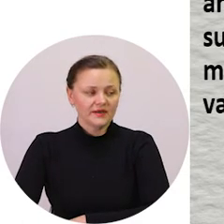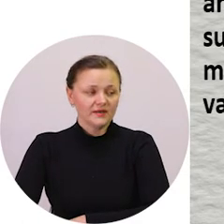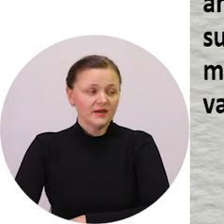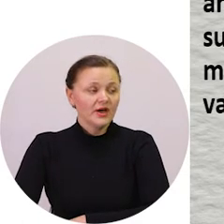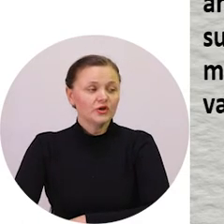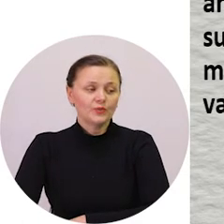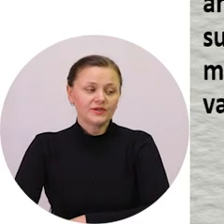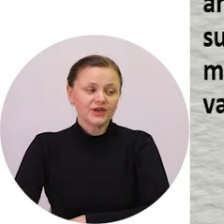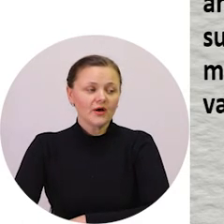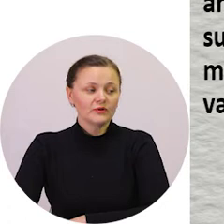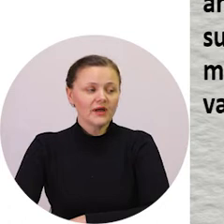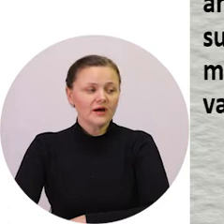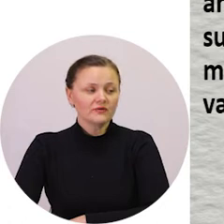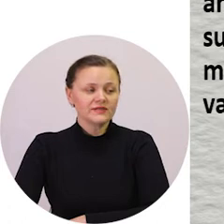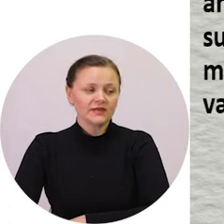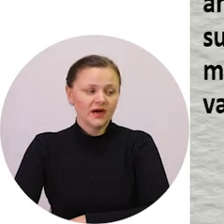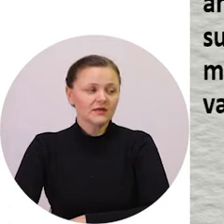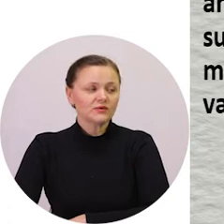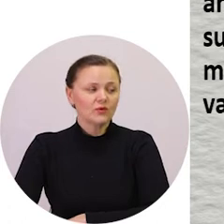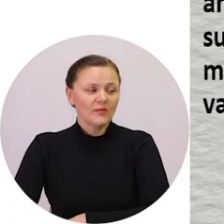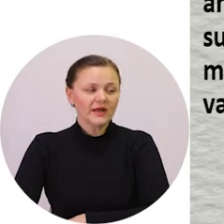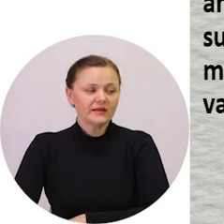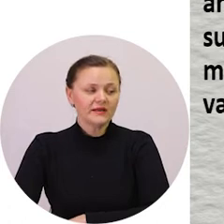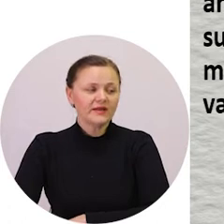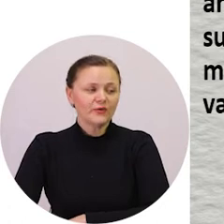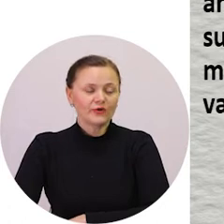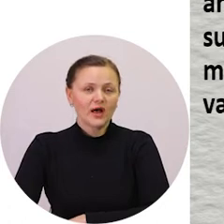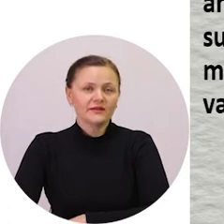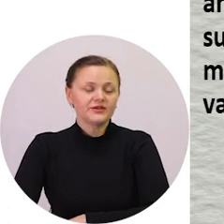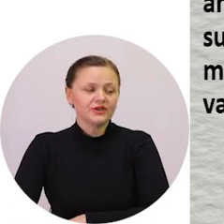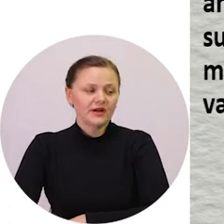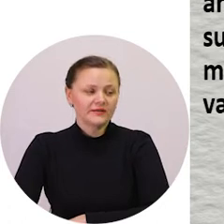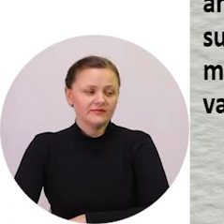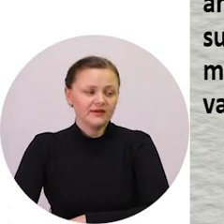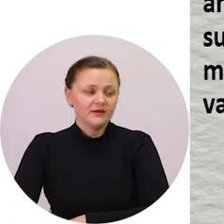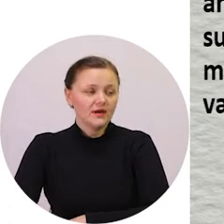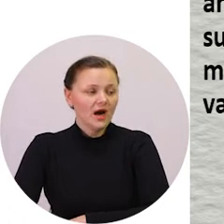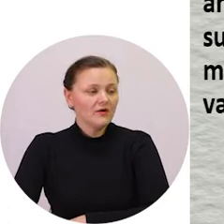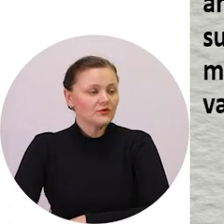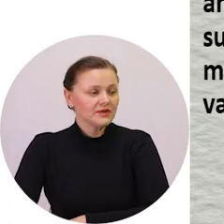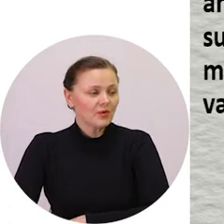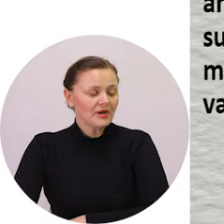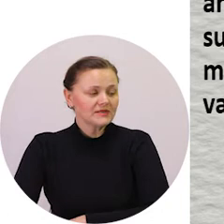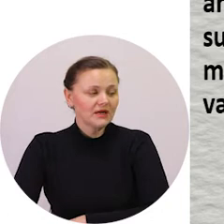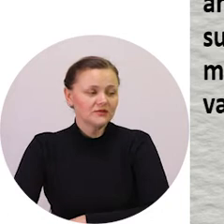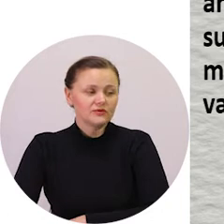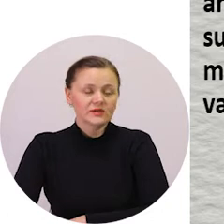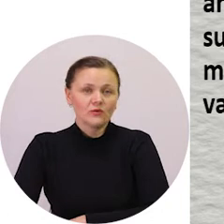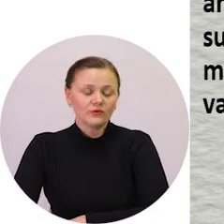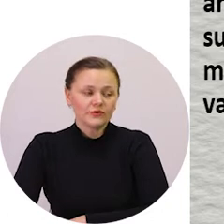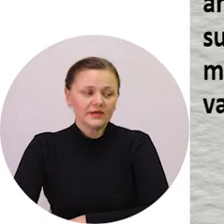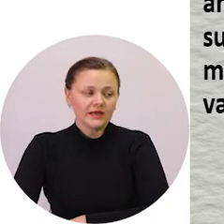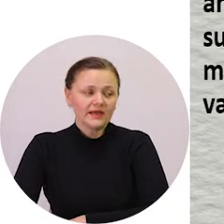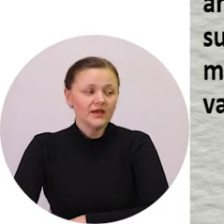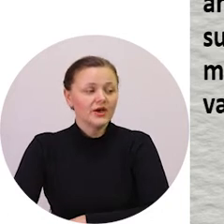timp de trăit, după ce l-au diagnosticat cu o maladie neuronală degenerativă. A fost imobilizat într-un